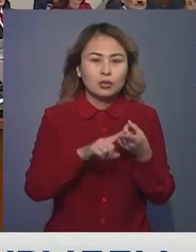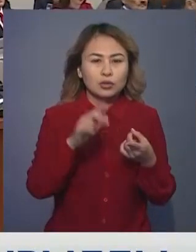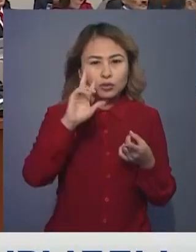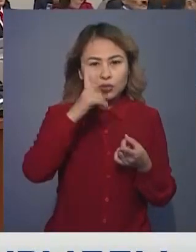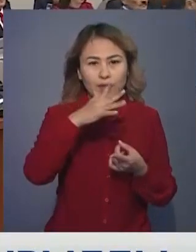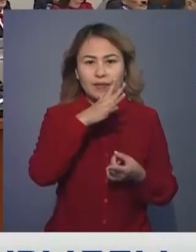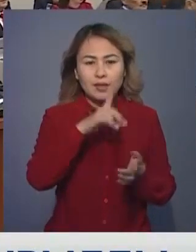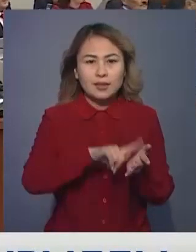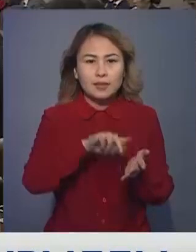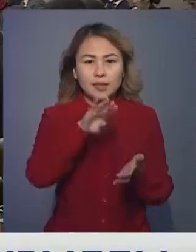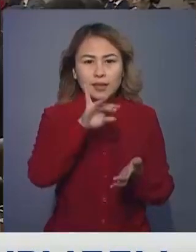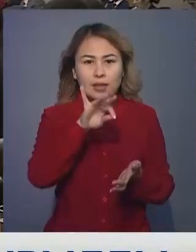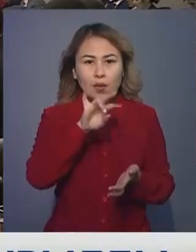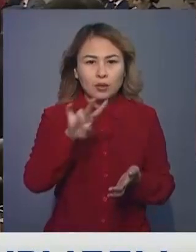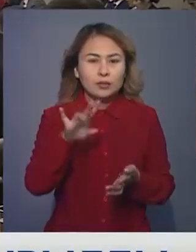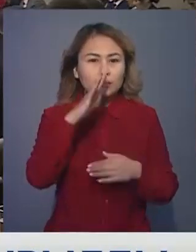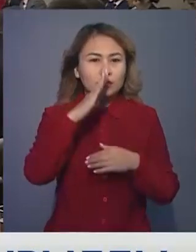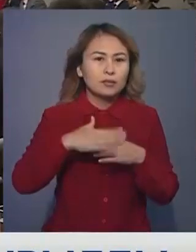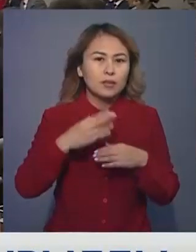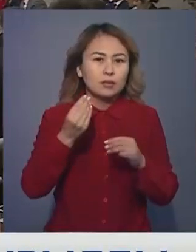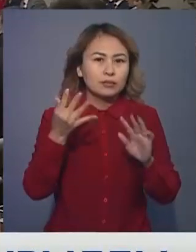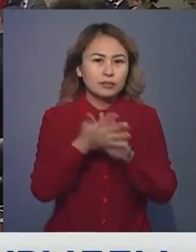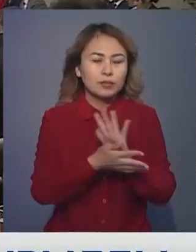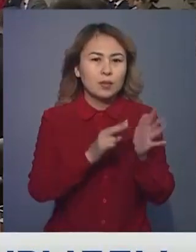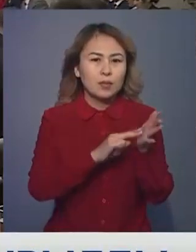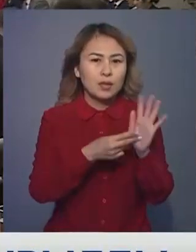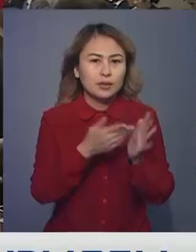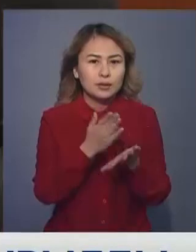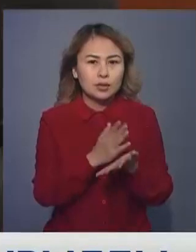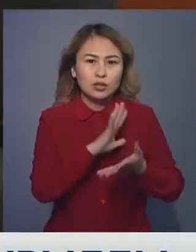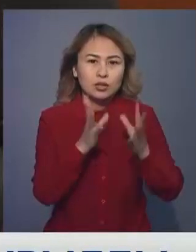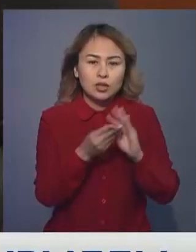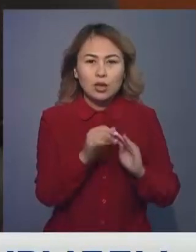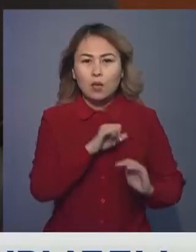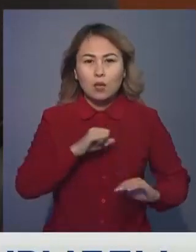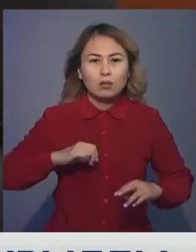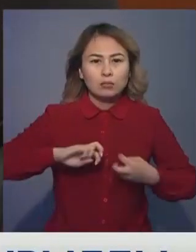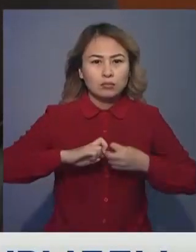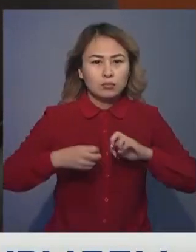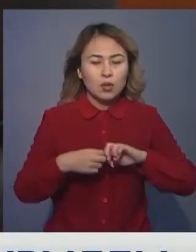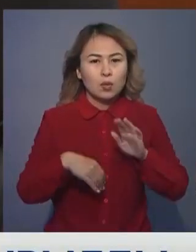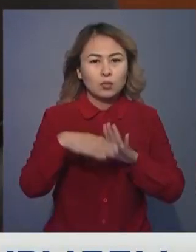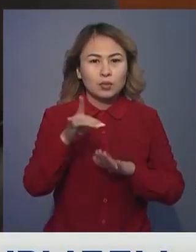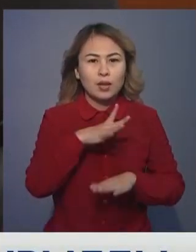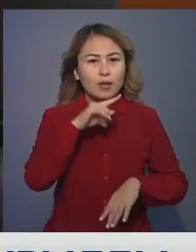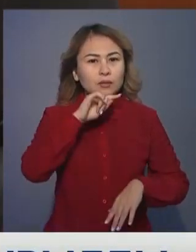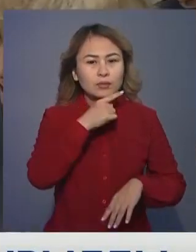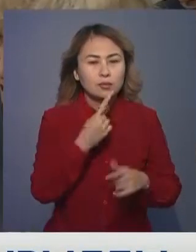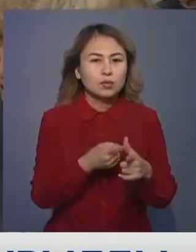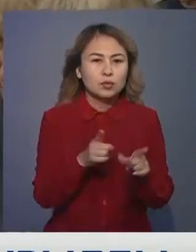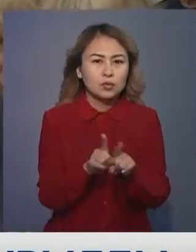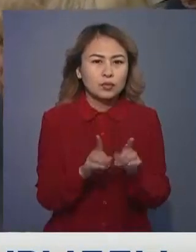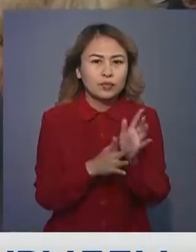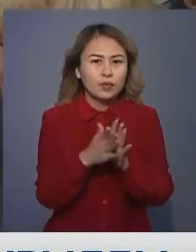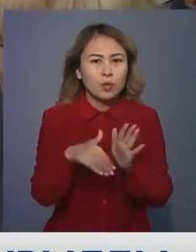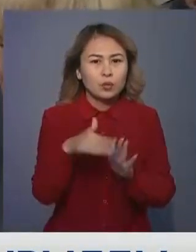алдағы 3 жылда 7 триллион теңгеге жуық қаражат жұмсалады деп жоспарланып отыр. Жалпы ел ахуалының жақсаруына экономикалық өсім де оң